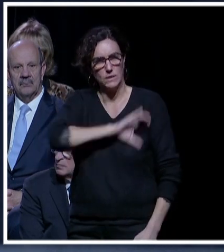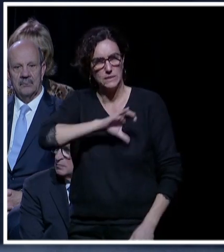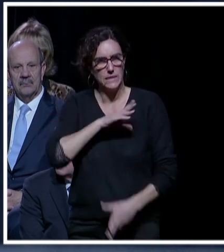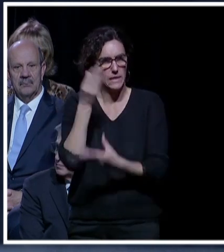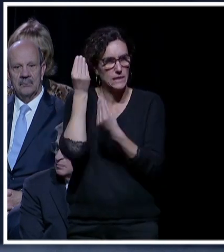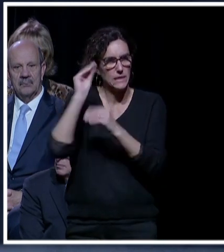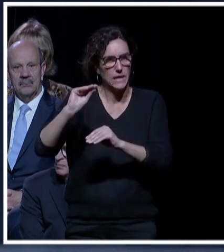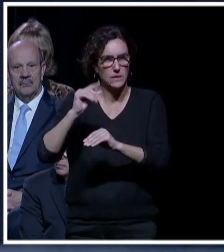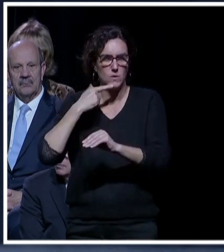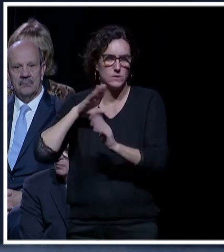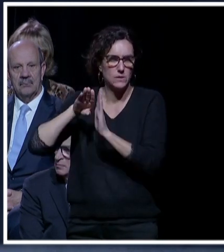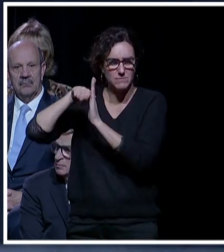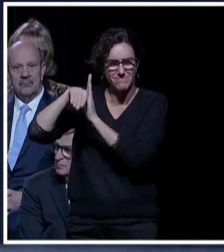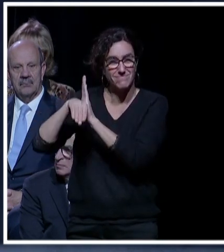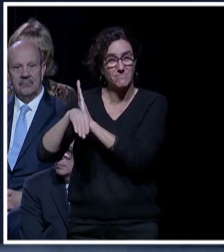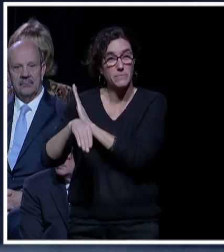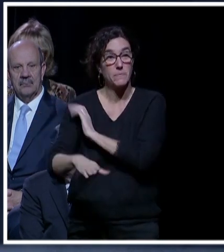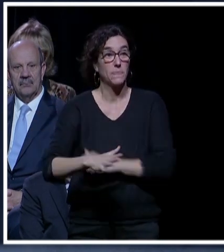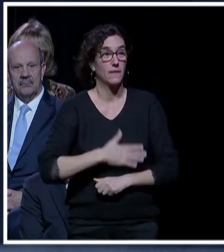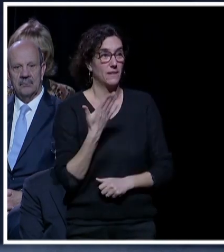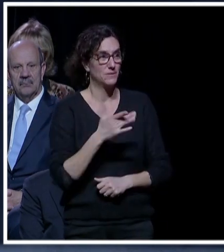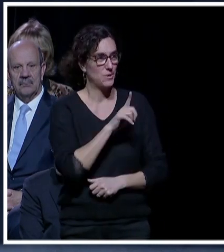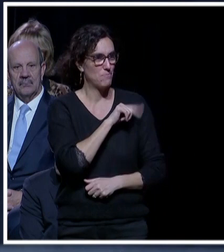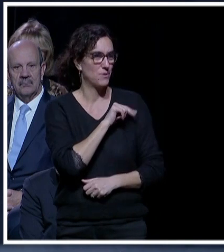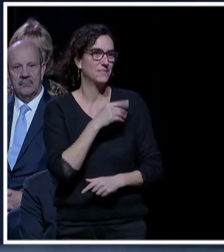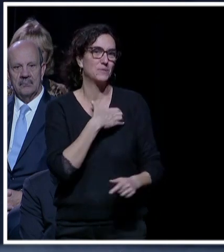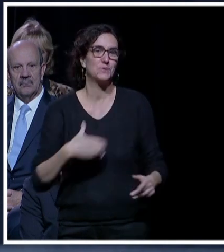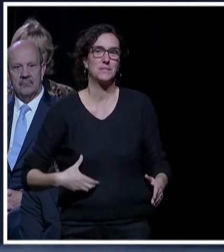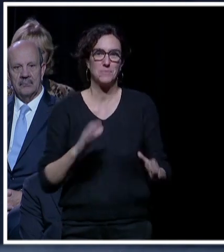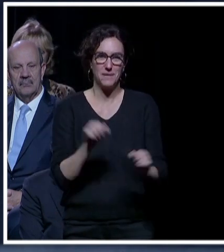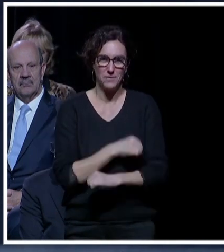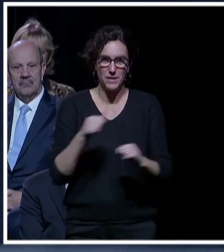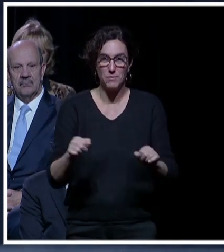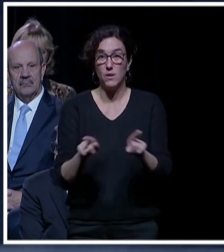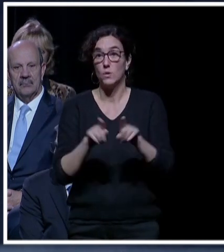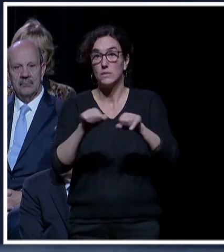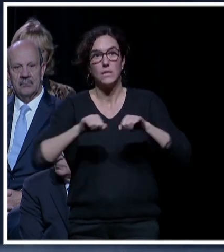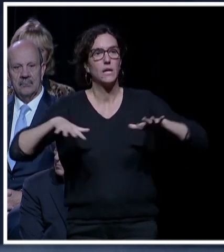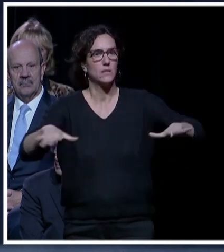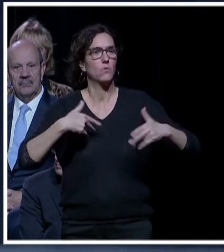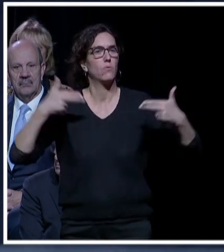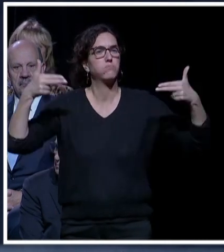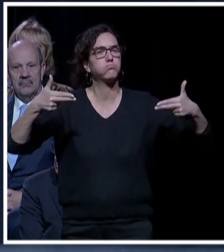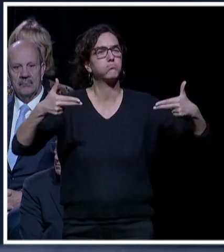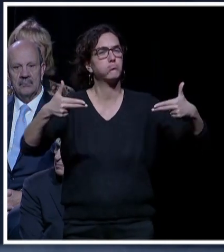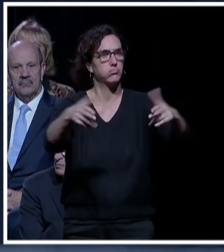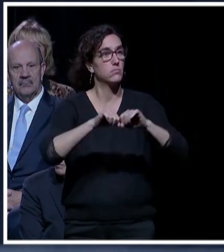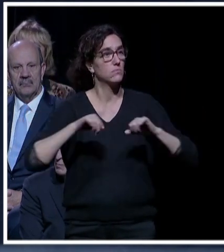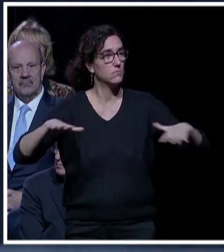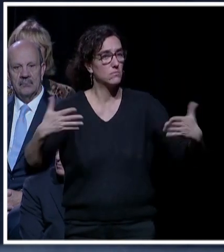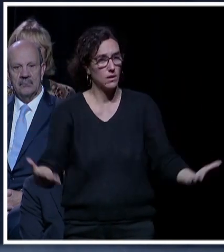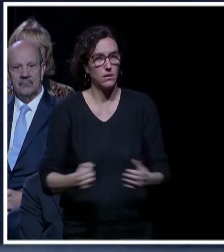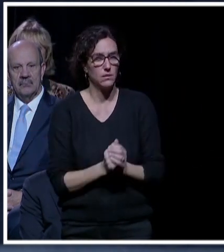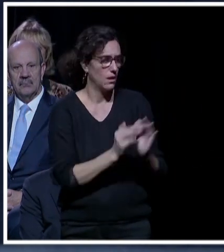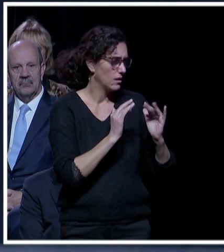Avec notre remarquable police municipale, avec notre réseau de vidéoprotection qui est très développé. Nos crèches,